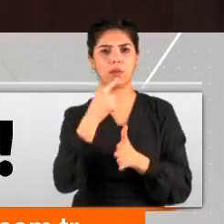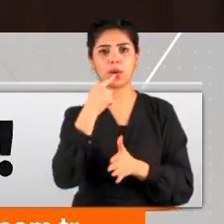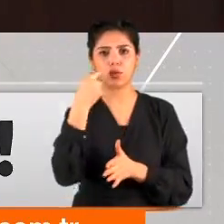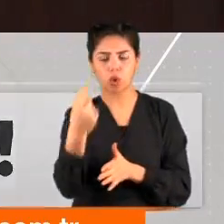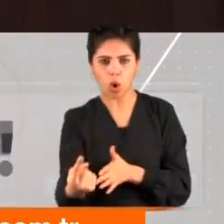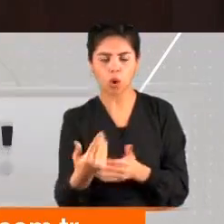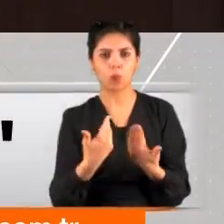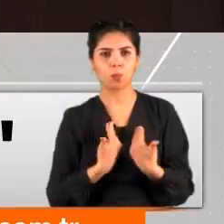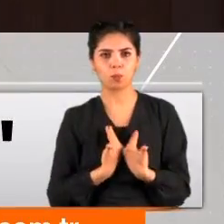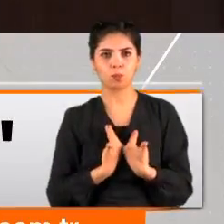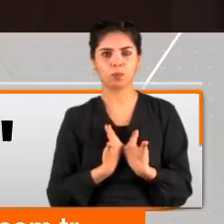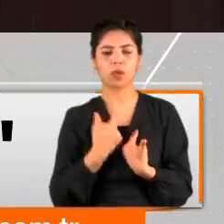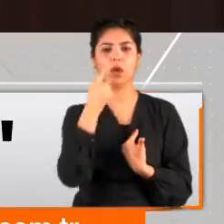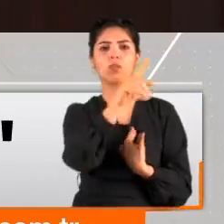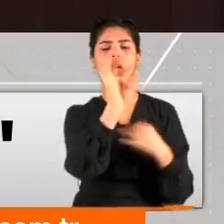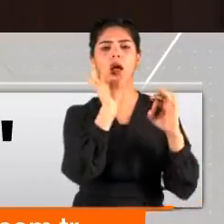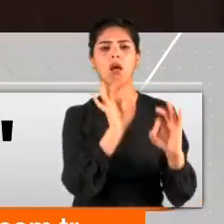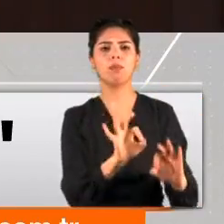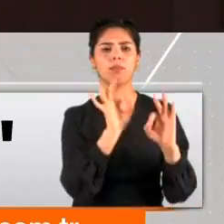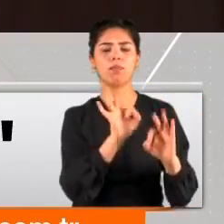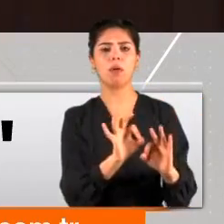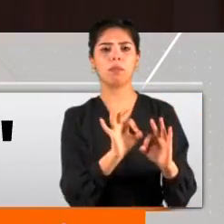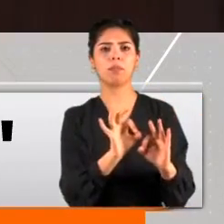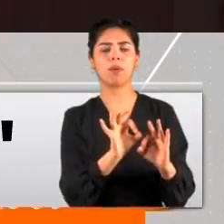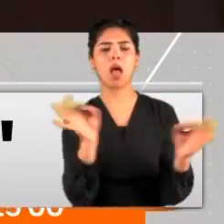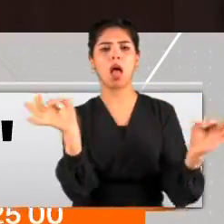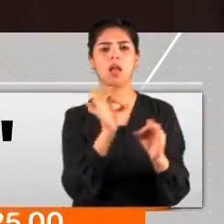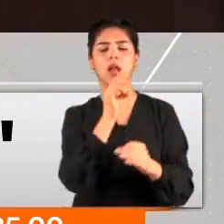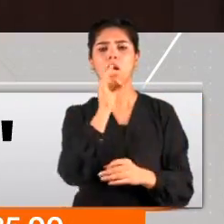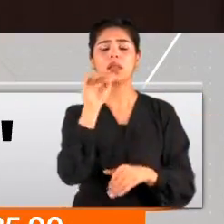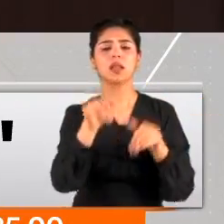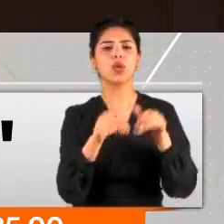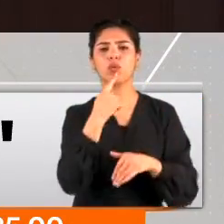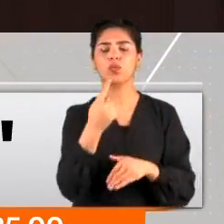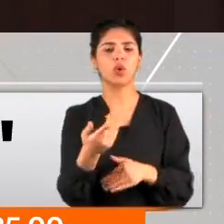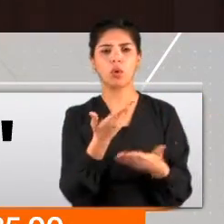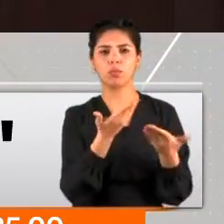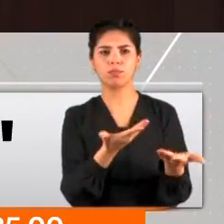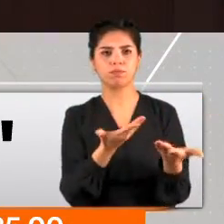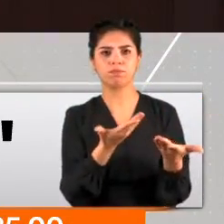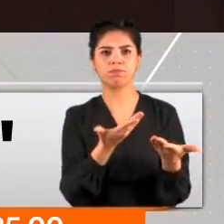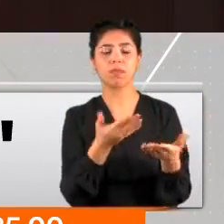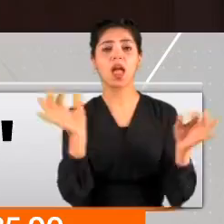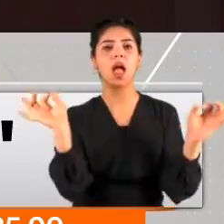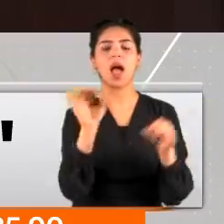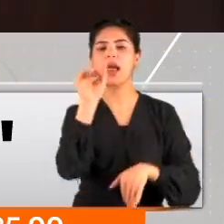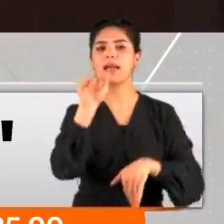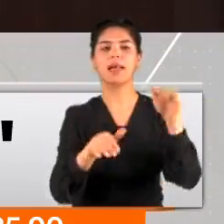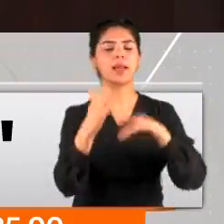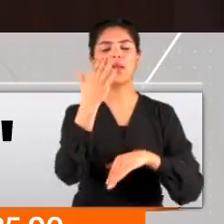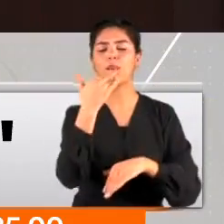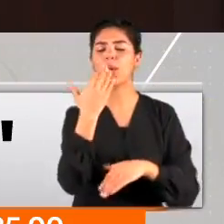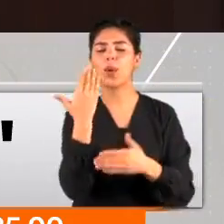olacağını söylüyorum. Bu da yatıyor kalkıyor hala erken seçimden bahsediyor. Erken seçim